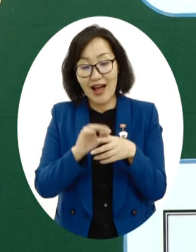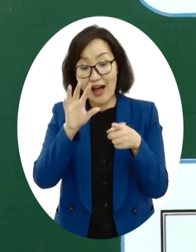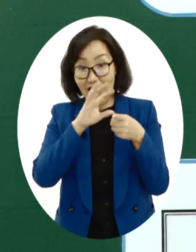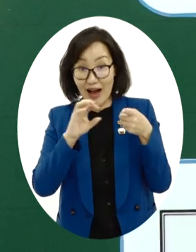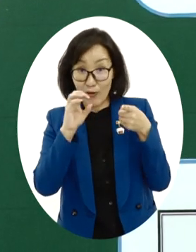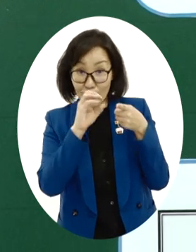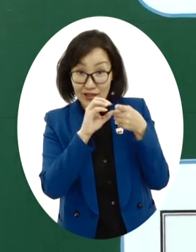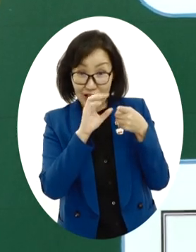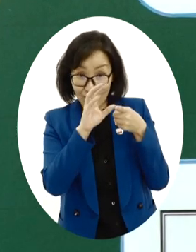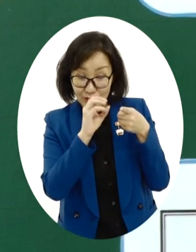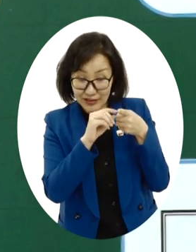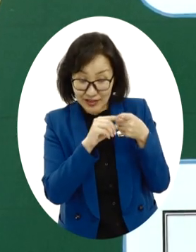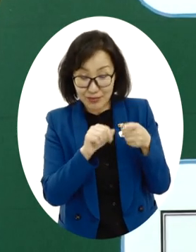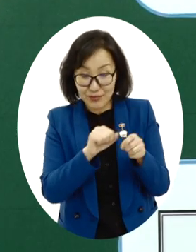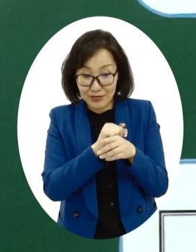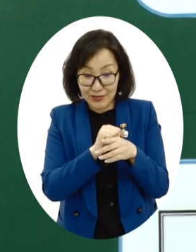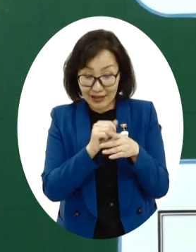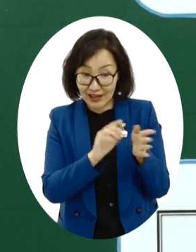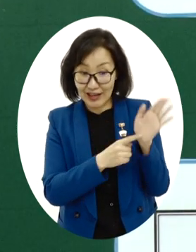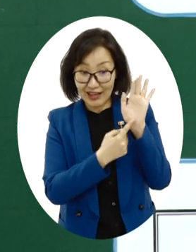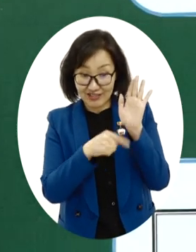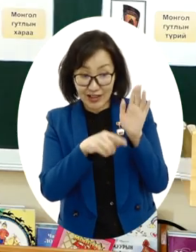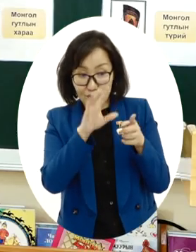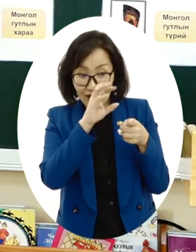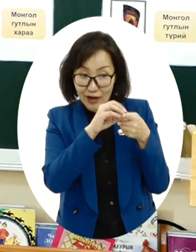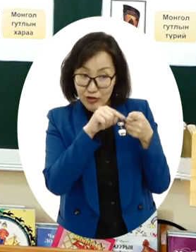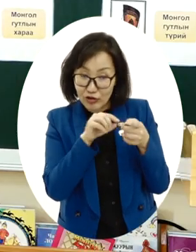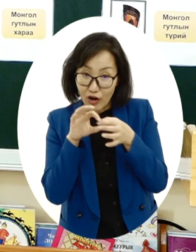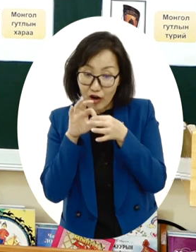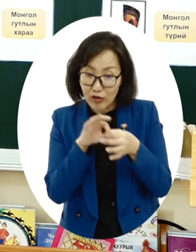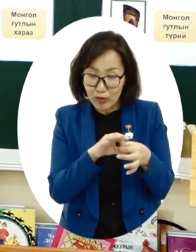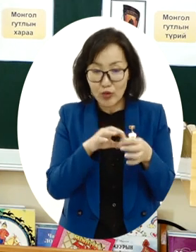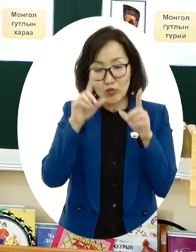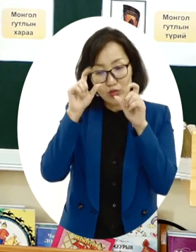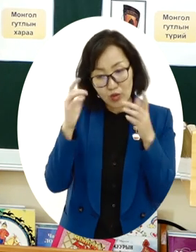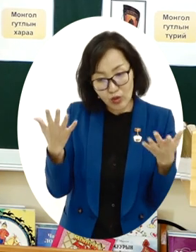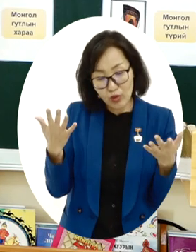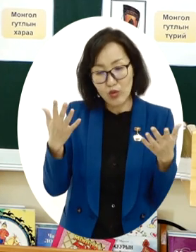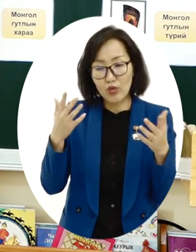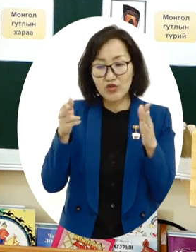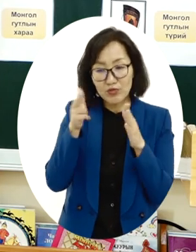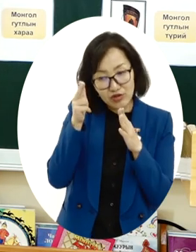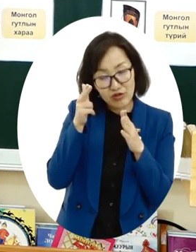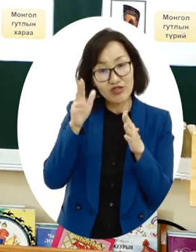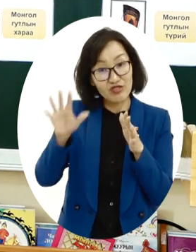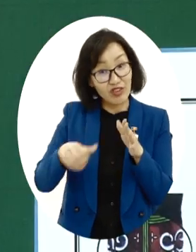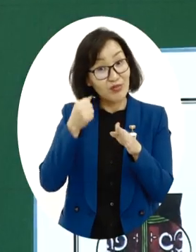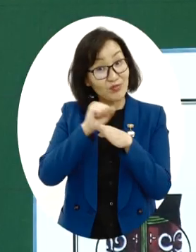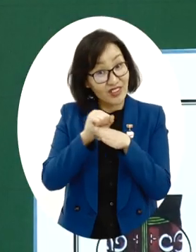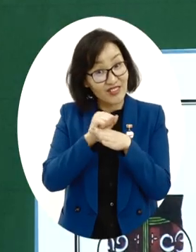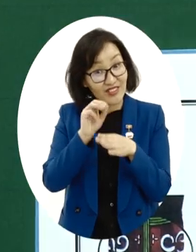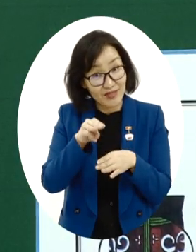За агуулгаа гаргасан учраас тухайн агуулгатайгаа холбоотой зураг дүрсийг сонгож бэлдэнэ.